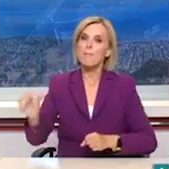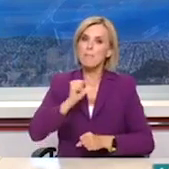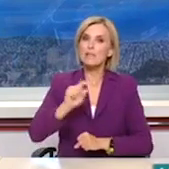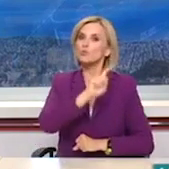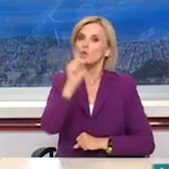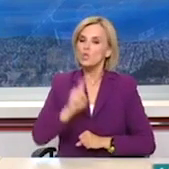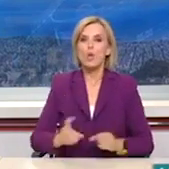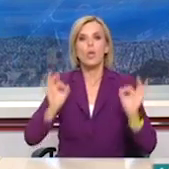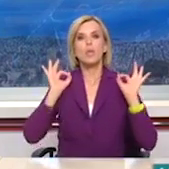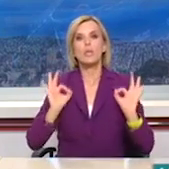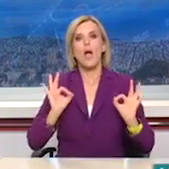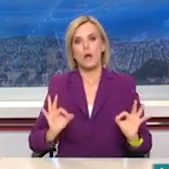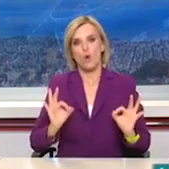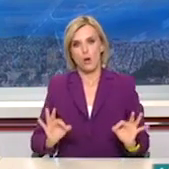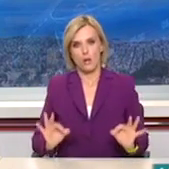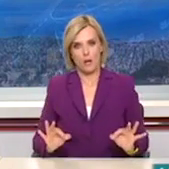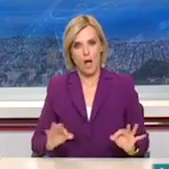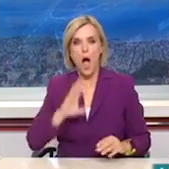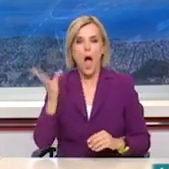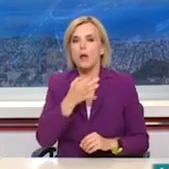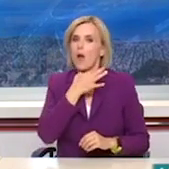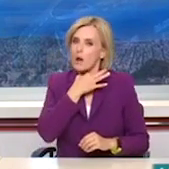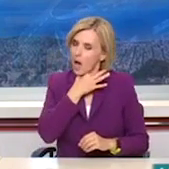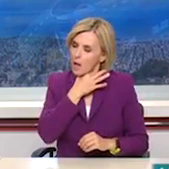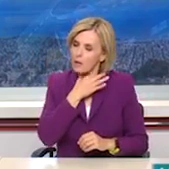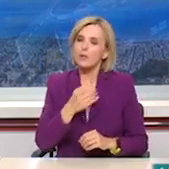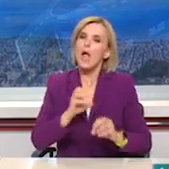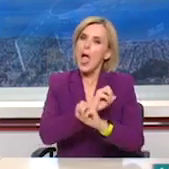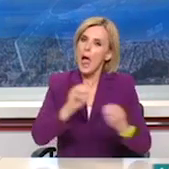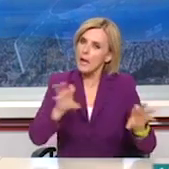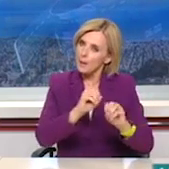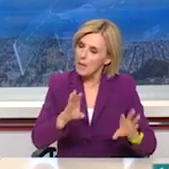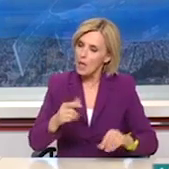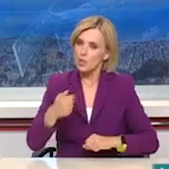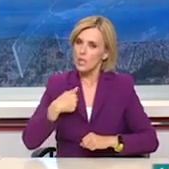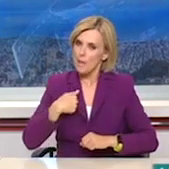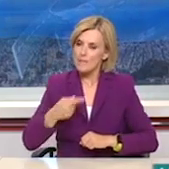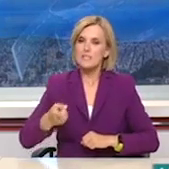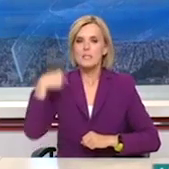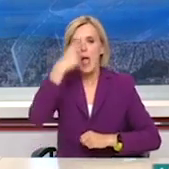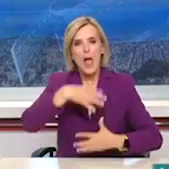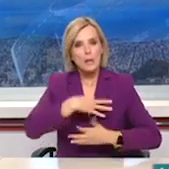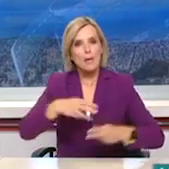μας καθημερινότητα. Για οποιοδήποτε ζήτημα προκύπτει, θα υπάρχει έγκαιρη ενημέρωση και από εμάς την Πολιτική Προστασία, αλλά και από τα αρμόδια